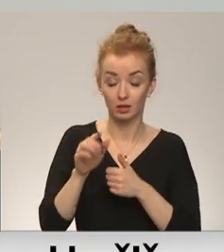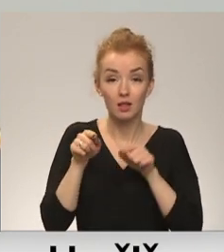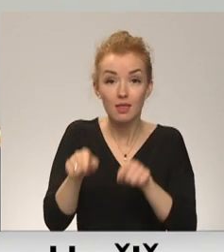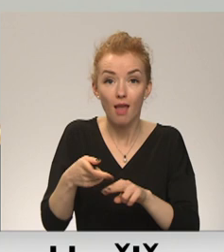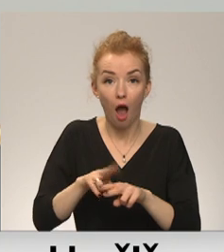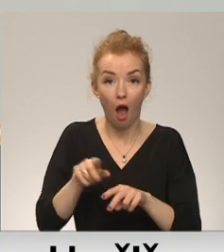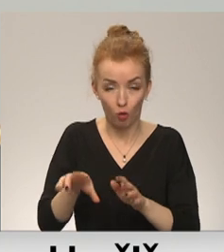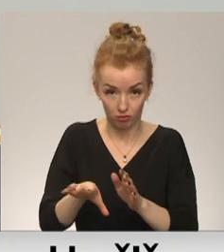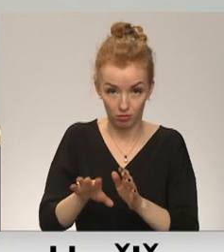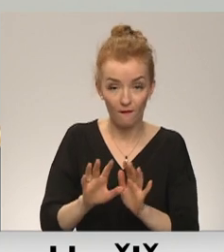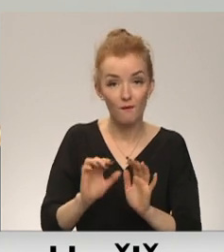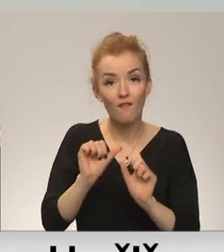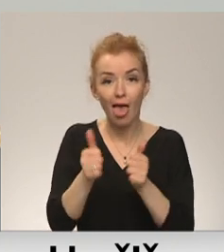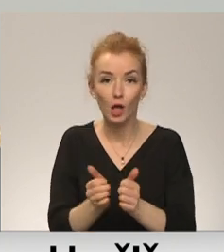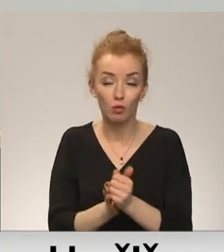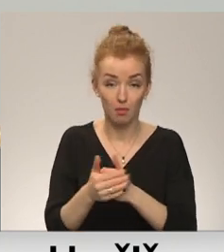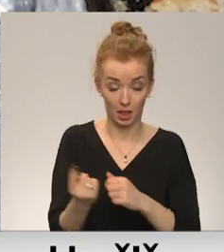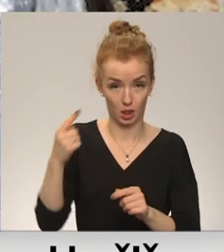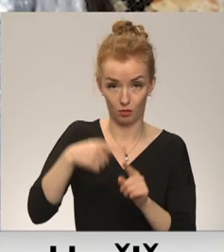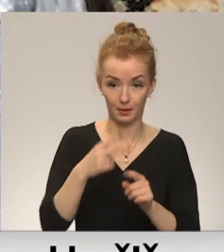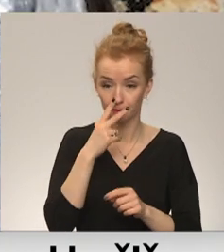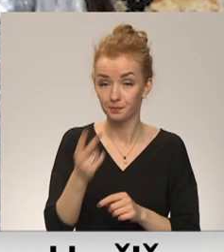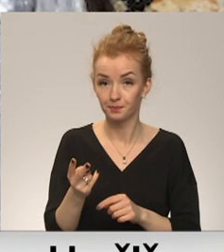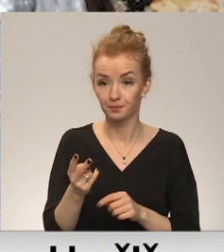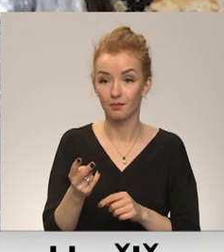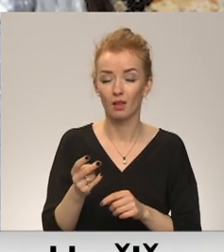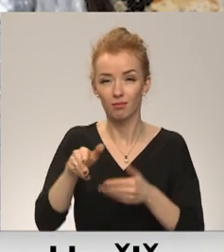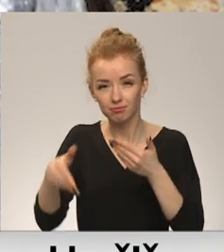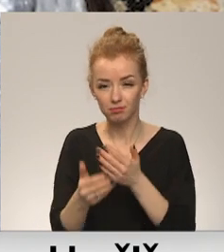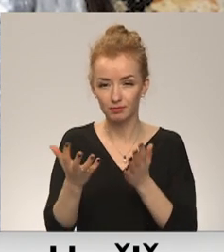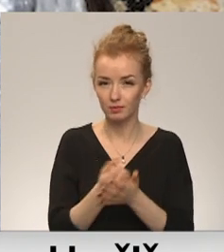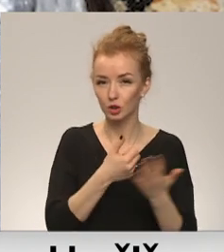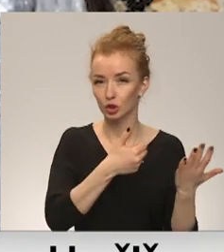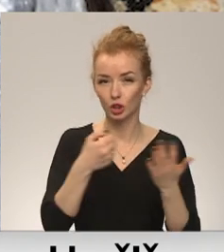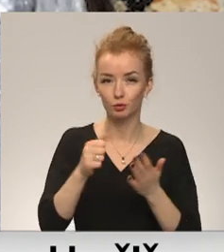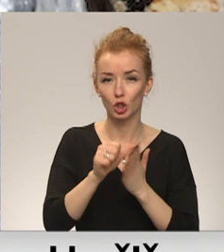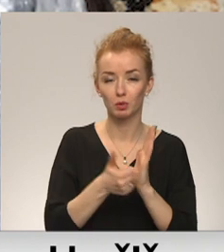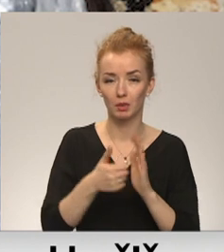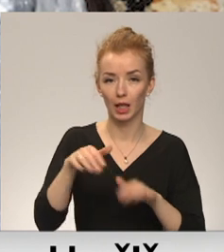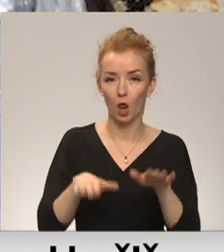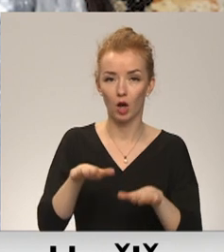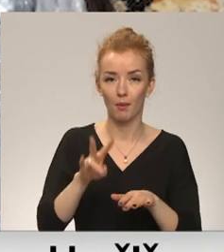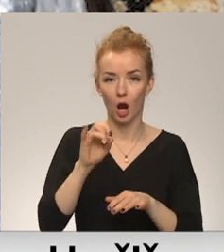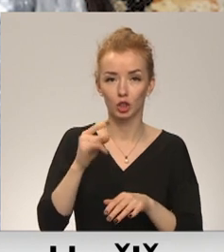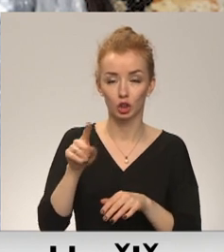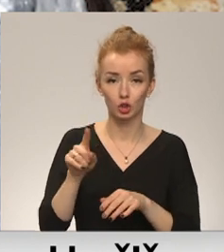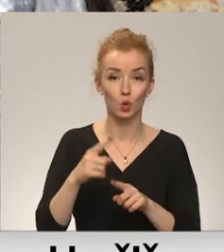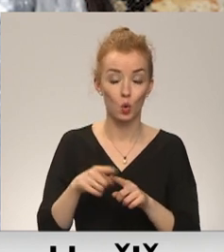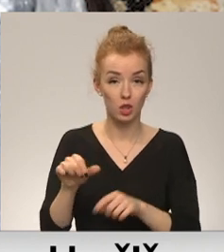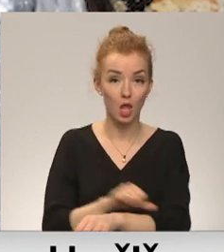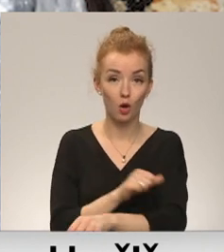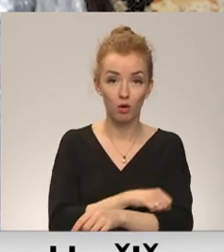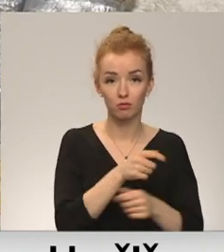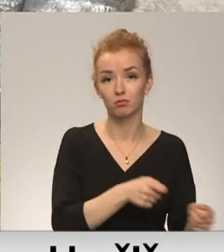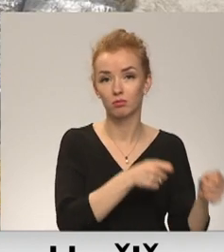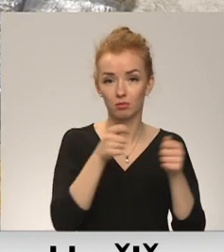tādu nebija sastapušies. Slēpņos atrasti kopumā 616 kg hašiša, narkotikas nākušas no